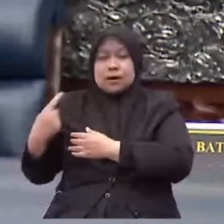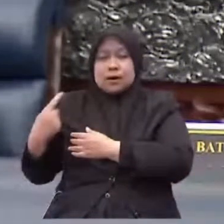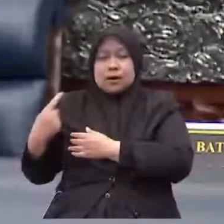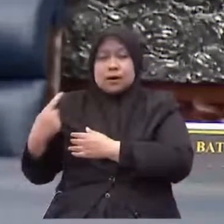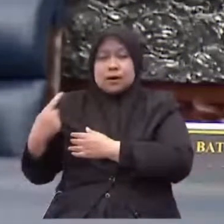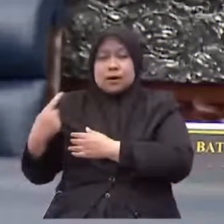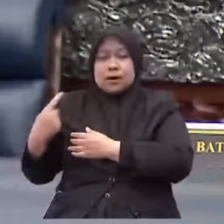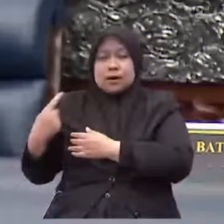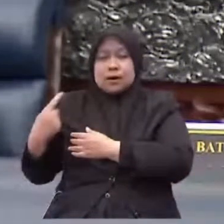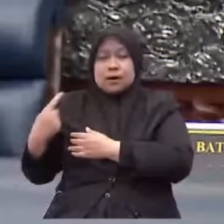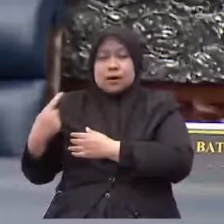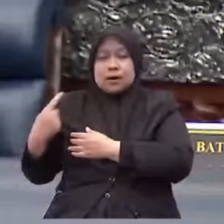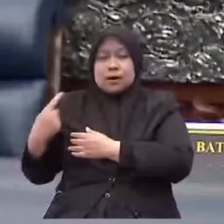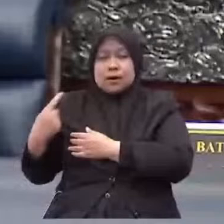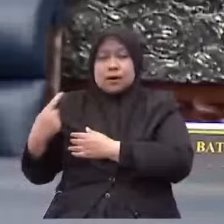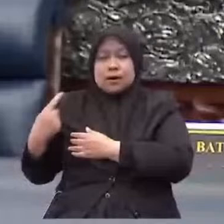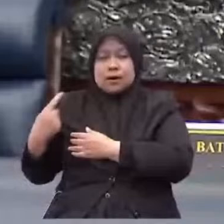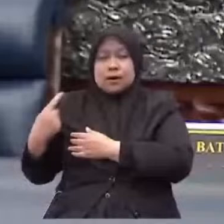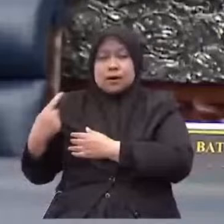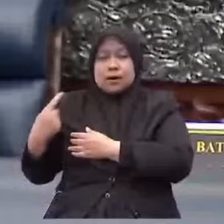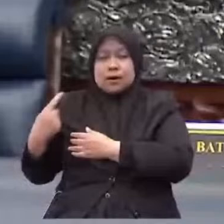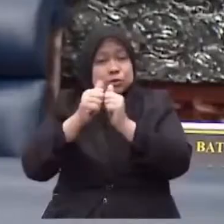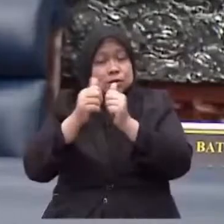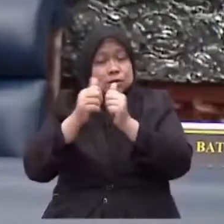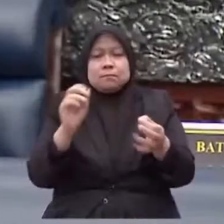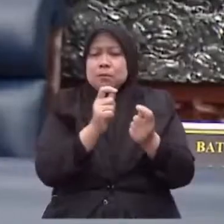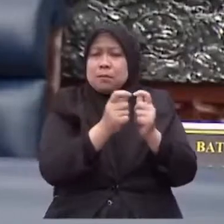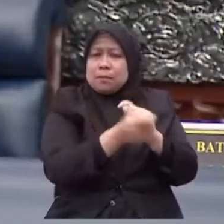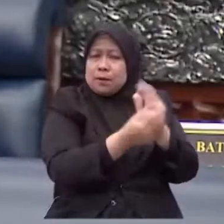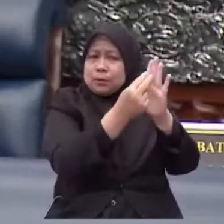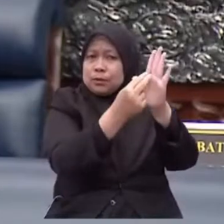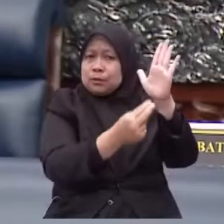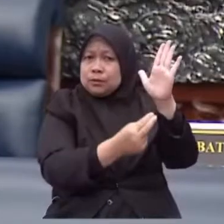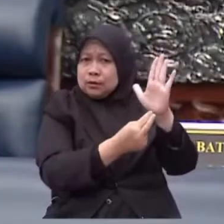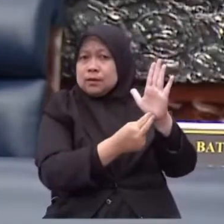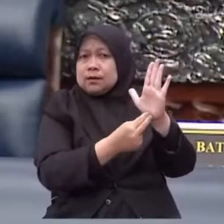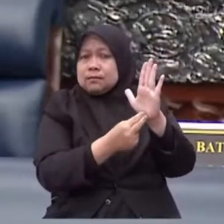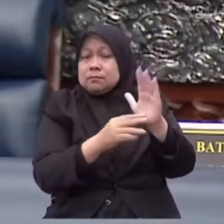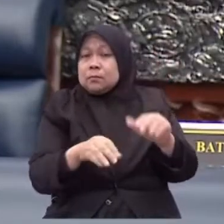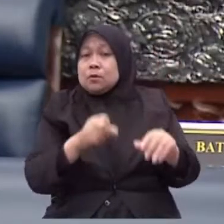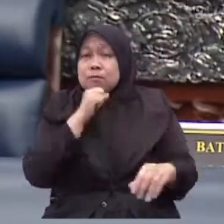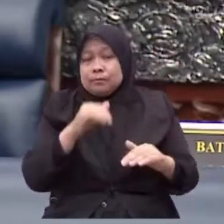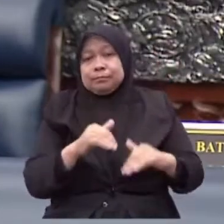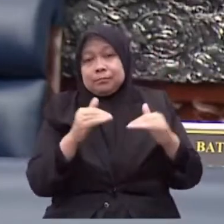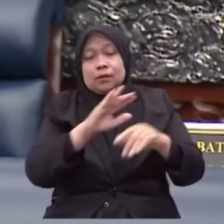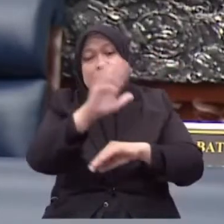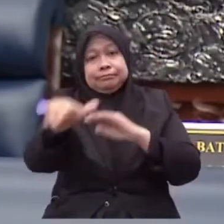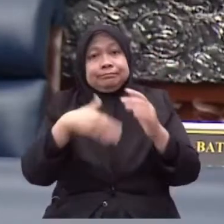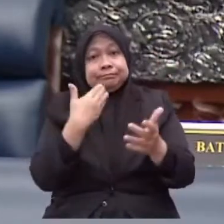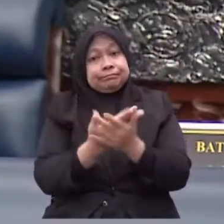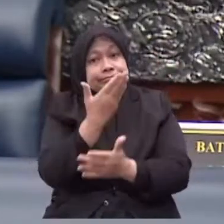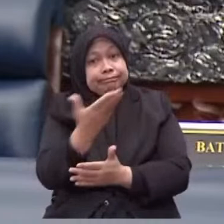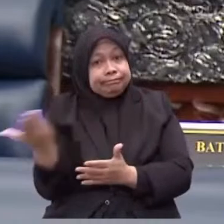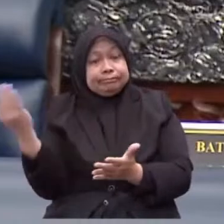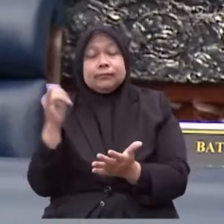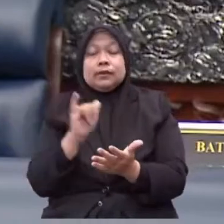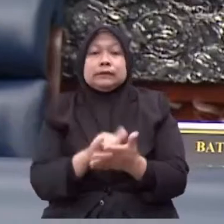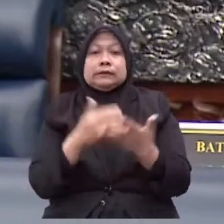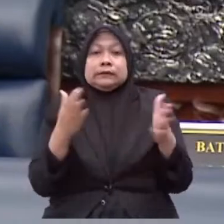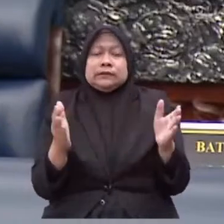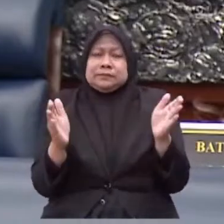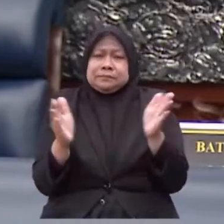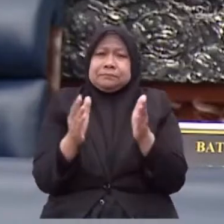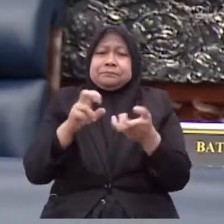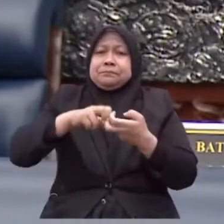import dan utama dan mengubah beberapa peraturan berkaitan peringkat umum ke semua pegawai tersebut telah